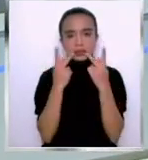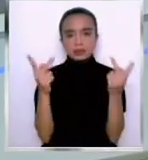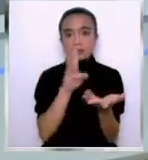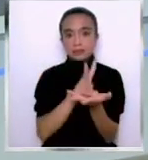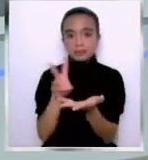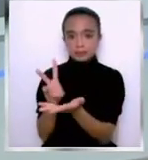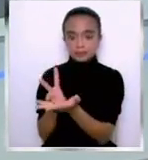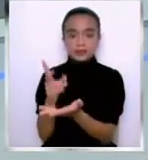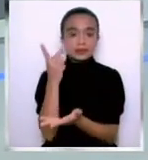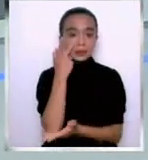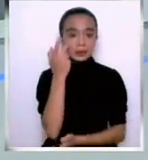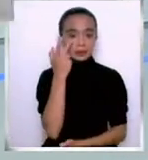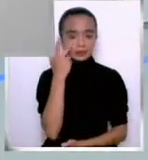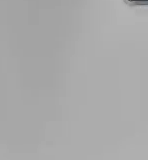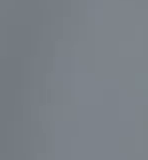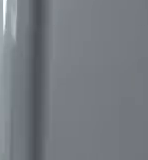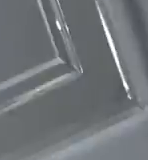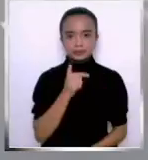TV, Balitang Bisda.